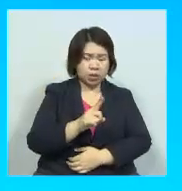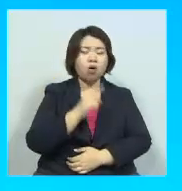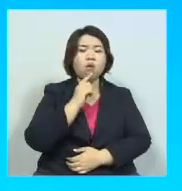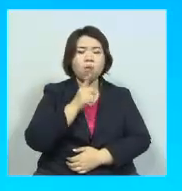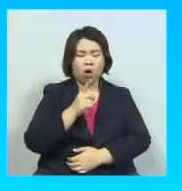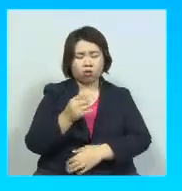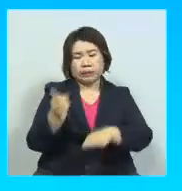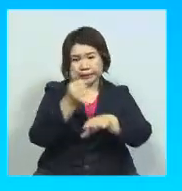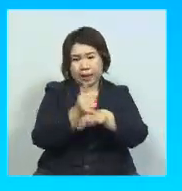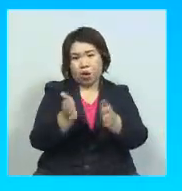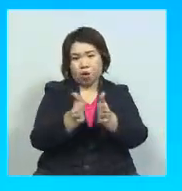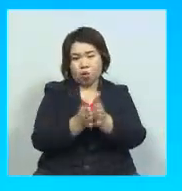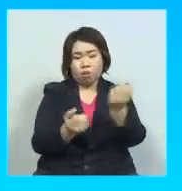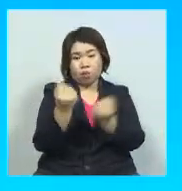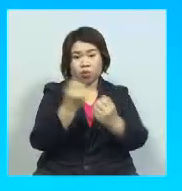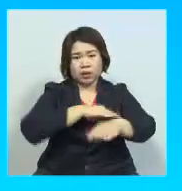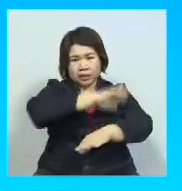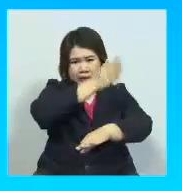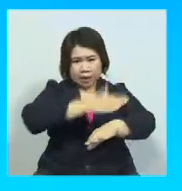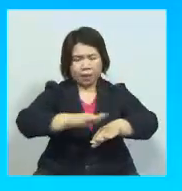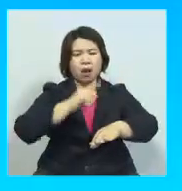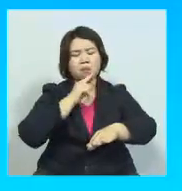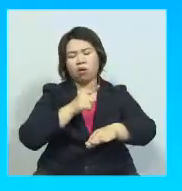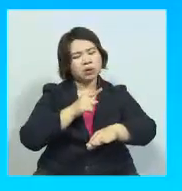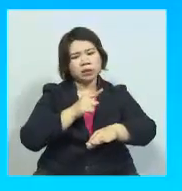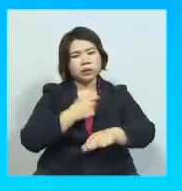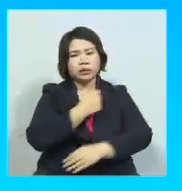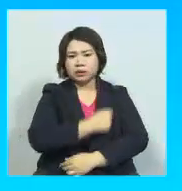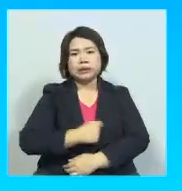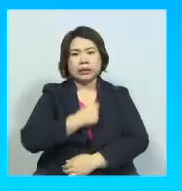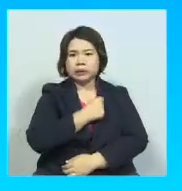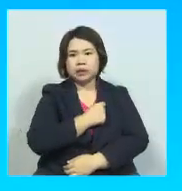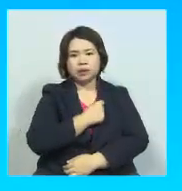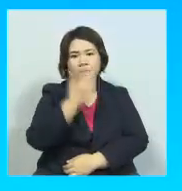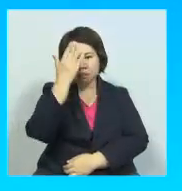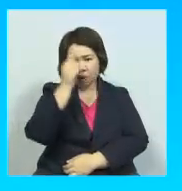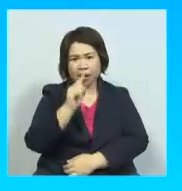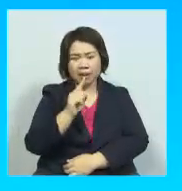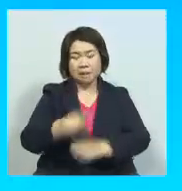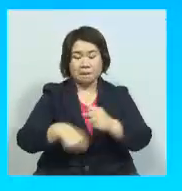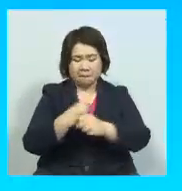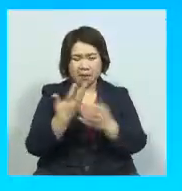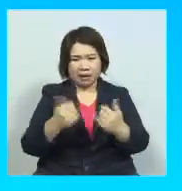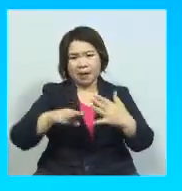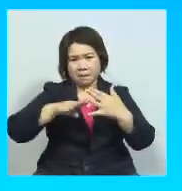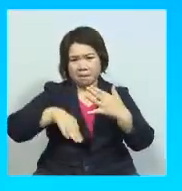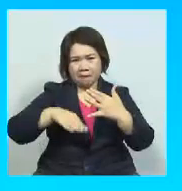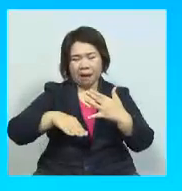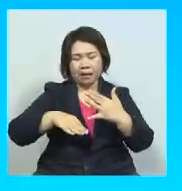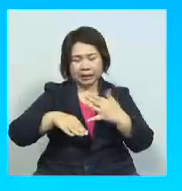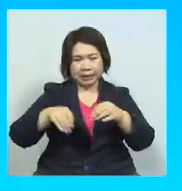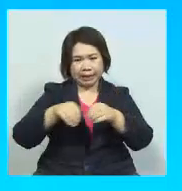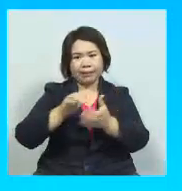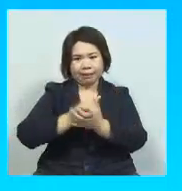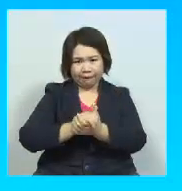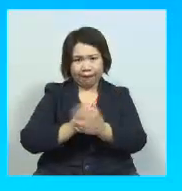ผู้ที่นั่งมากับรถกระบะบอกว่ายังทำใจไม่ได้กับเหตุการณ์นี้เพราะว่าช่วงปลายปีนี้ก็มีแผนจะแต่งง